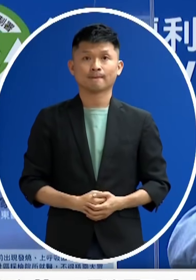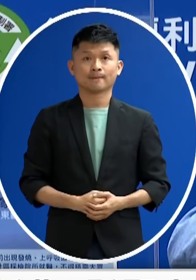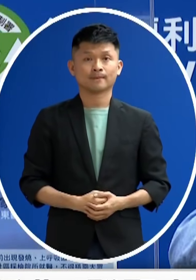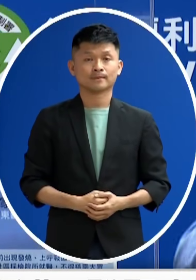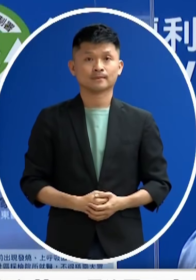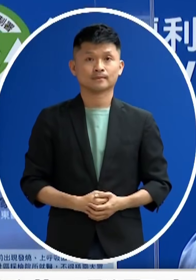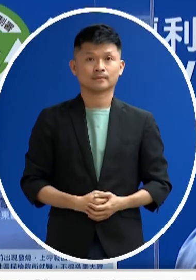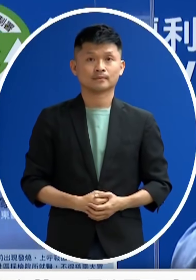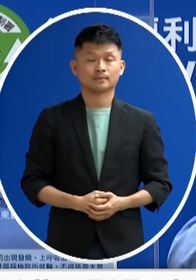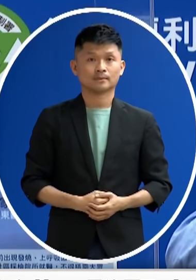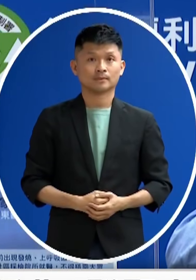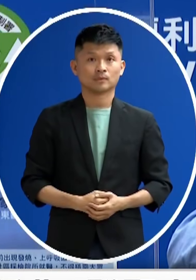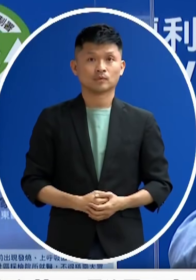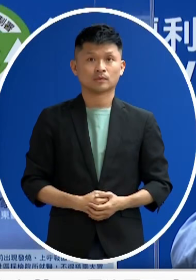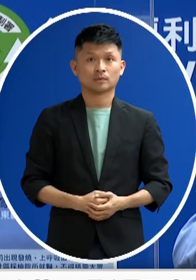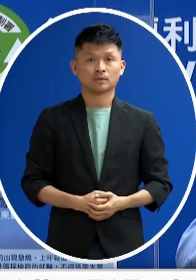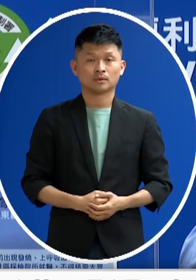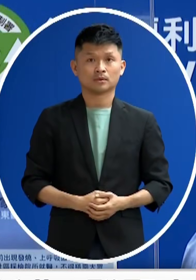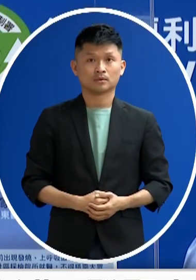那这